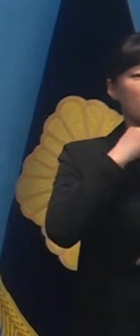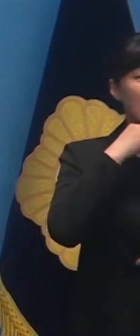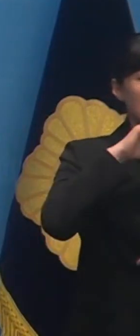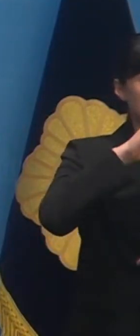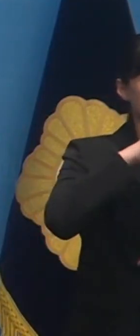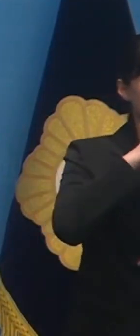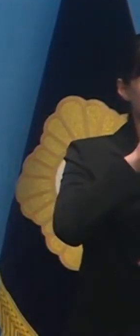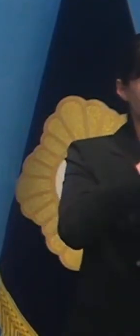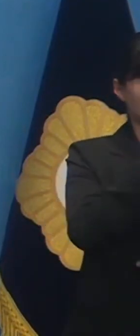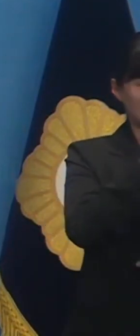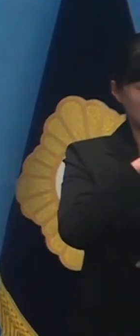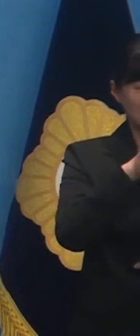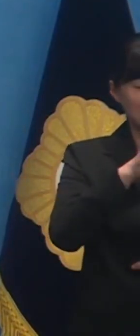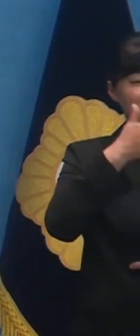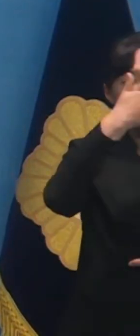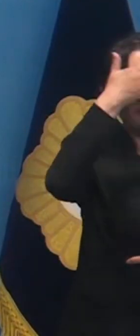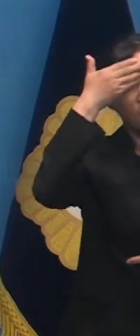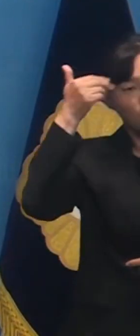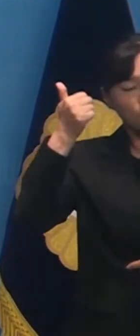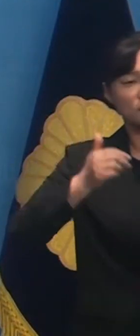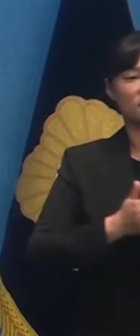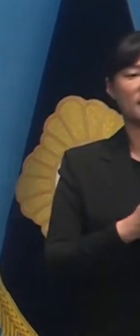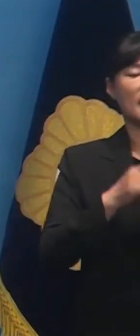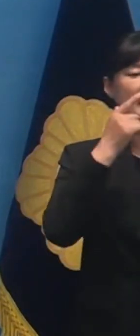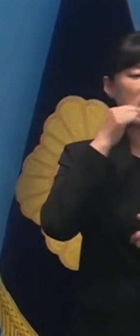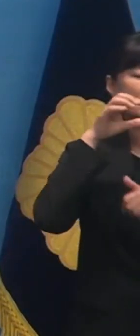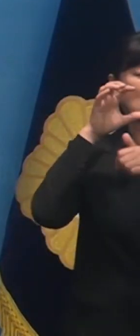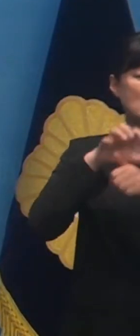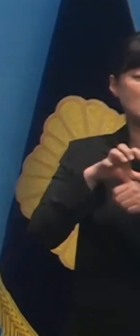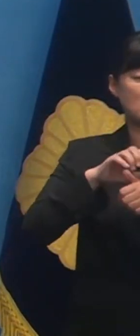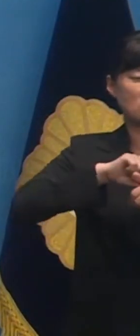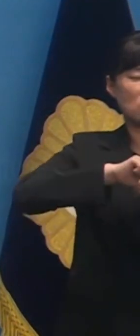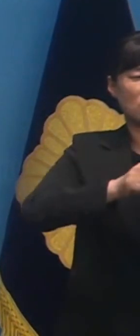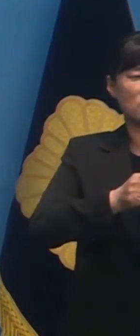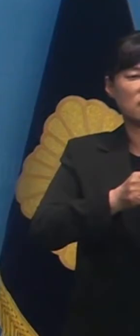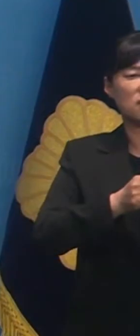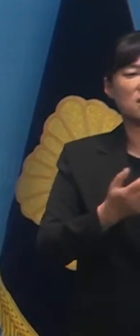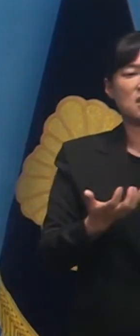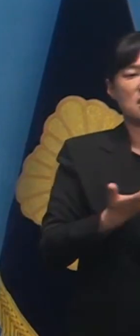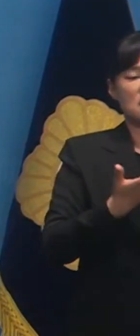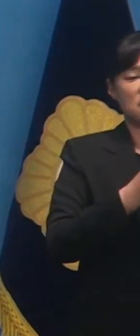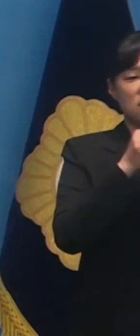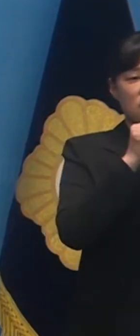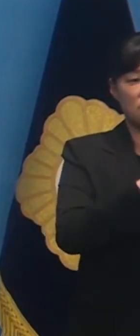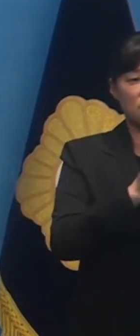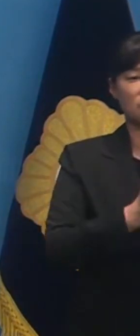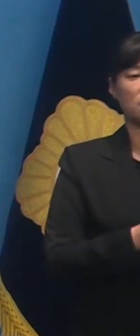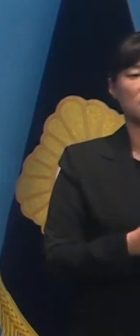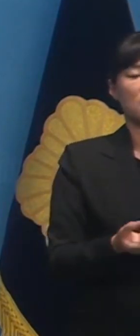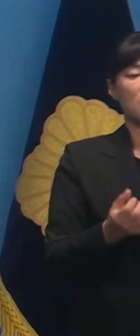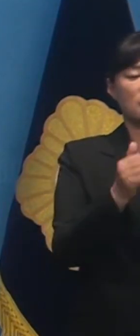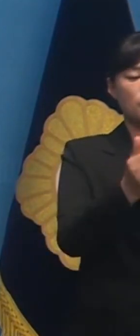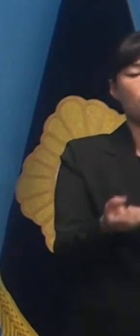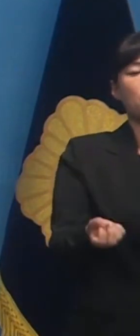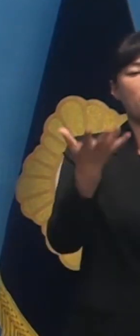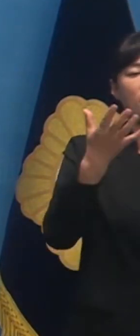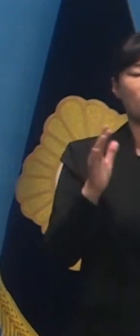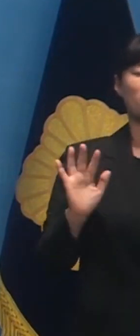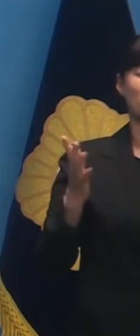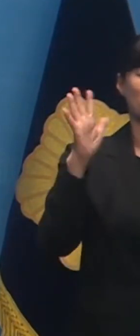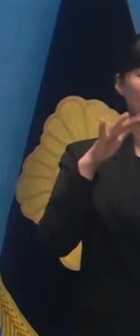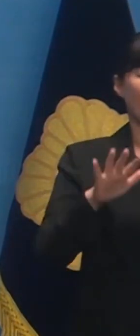107세 김한수 할아버님의 일제강점기 강제동원 피해 승소 판결을 환영합니다.